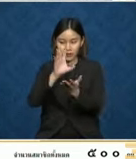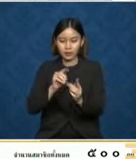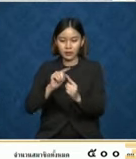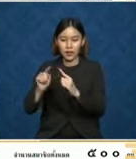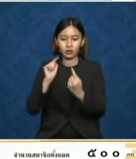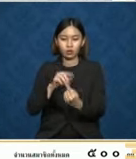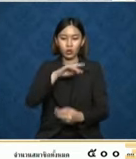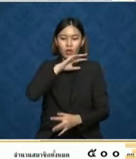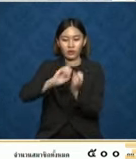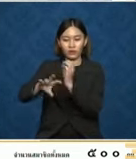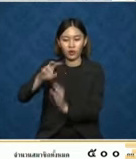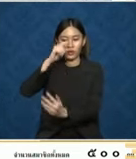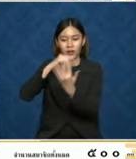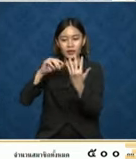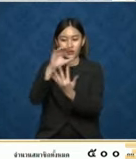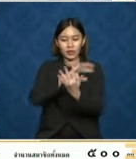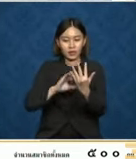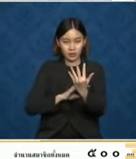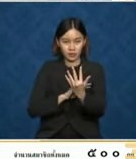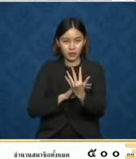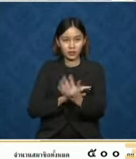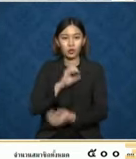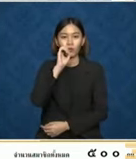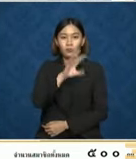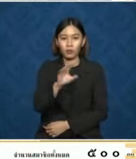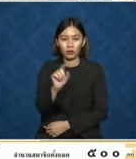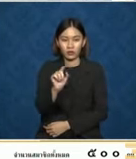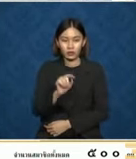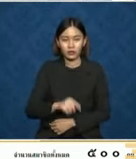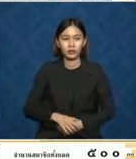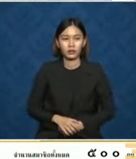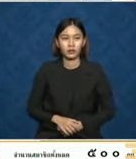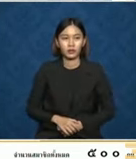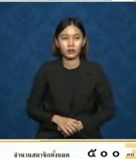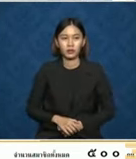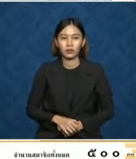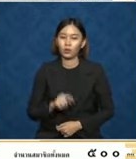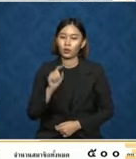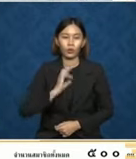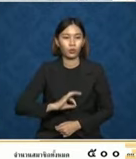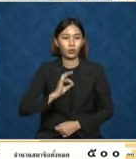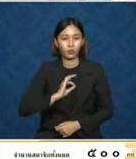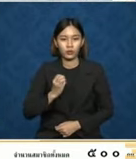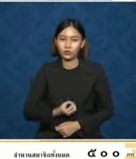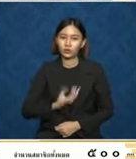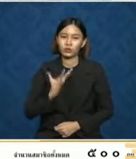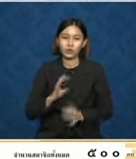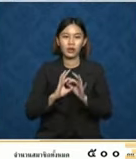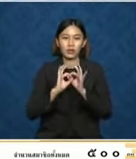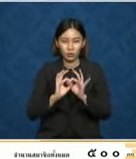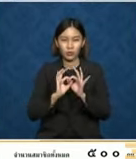านการณ์ขยะของประเทศไทยต้องเรียนตรงๆครับท่านประธานว่าเป็นสิ่งที่น่าตกใจและน่ากังวลเป็นอย่างมากเพราะอะ